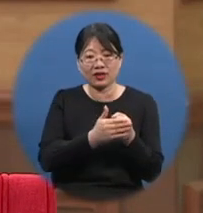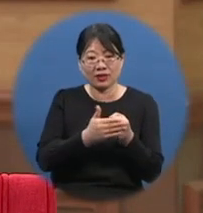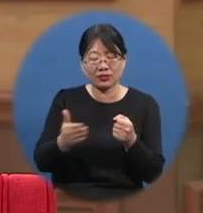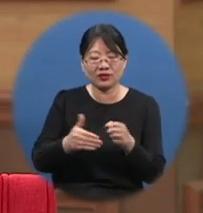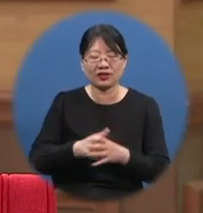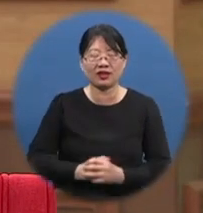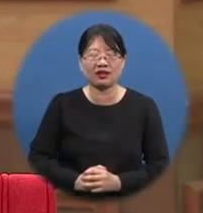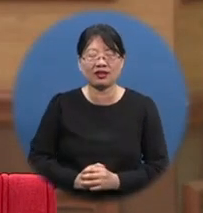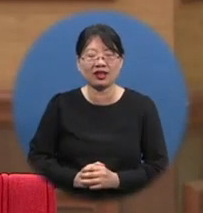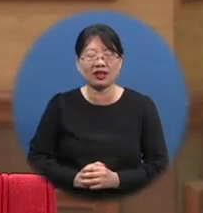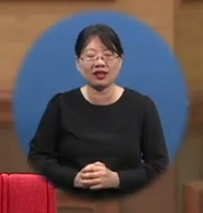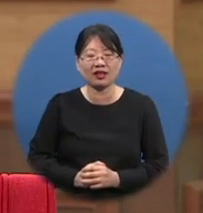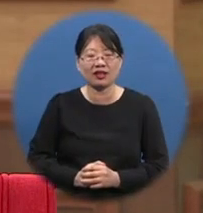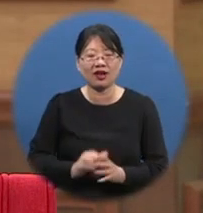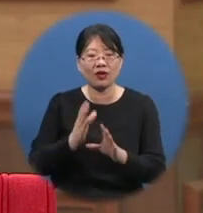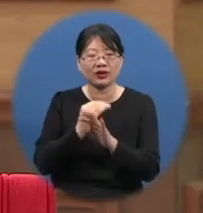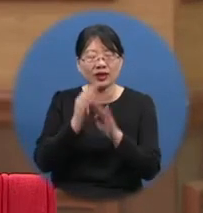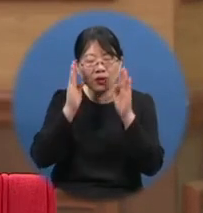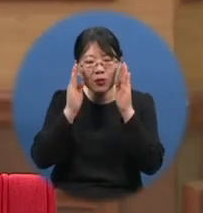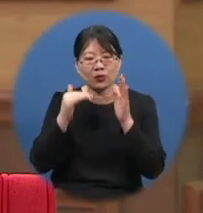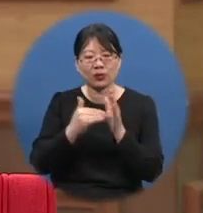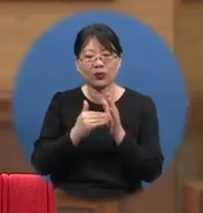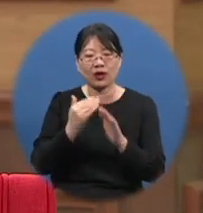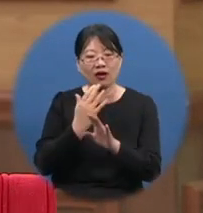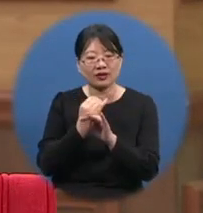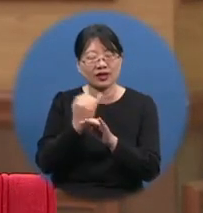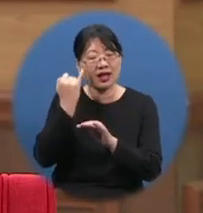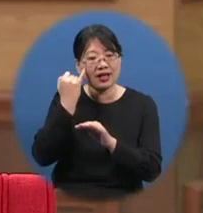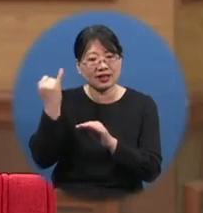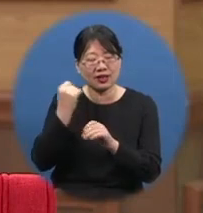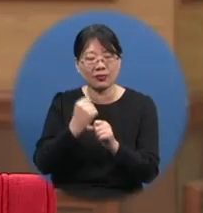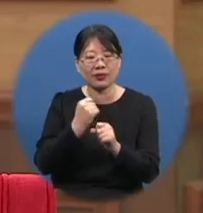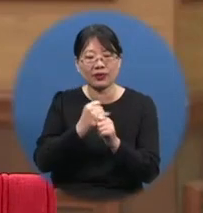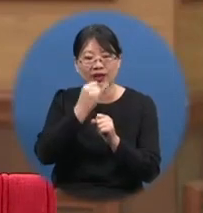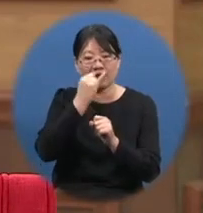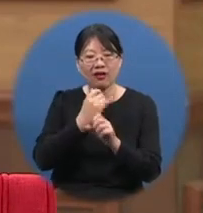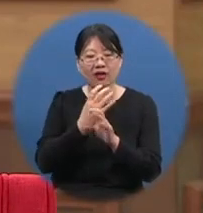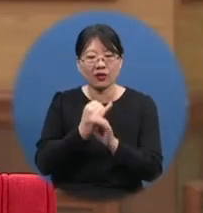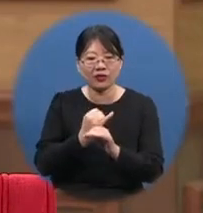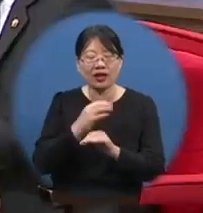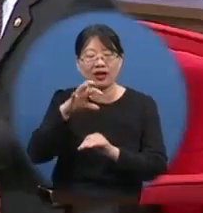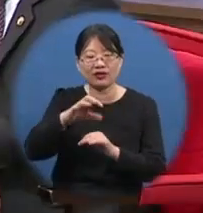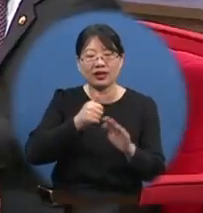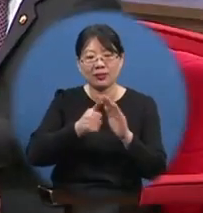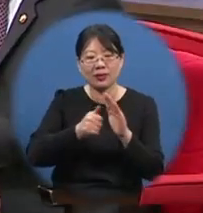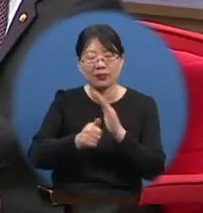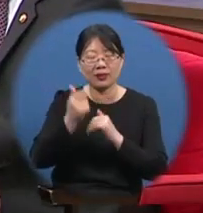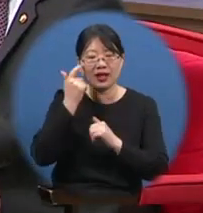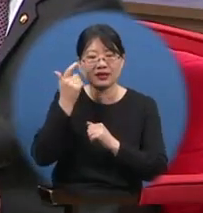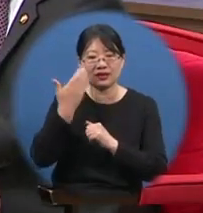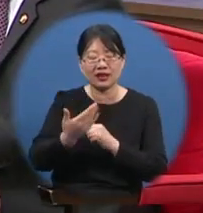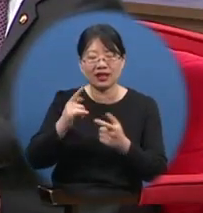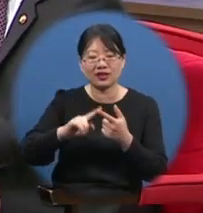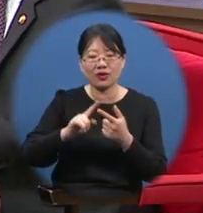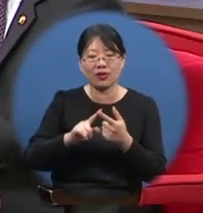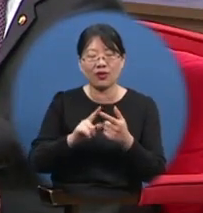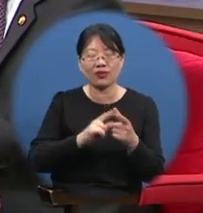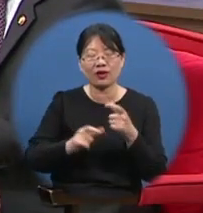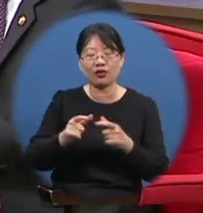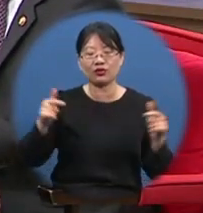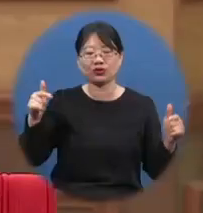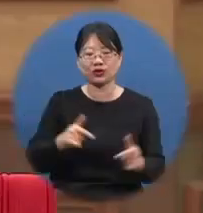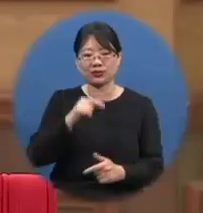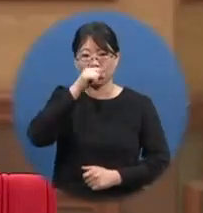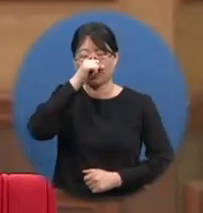예. 그래서 언제 공부하고 언제 아이디어를 내고 언제 현장을 다니겠느냐. 그래서 그걸 좀